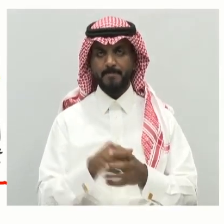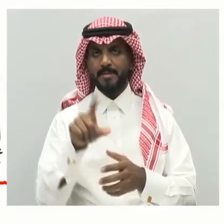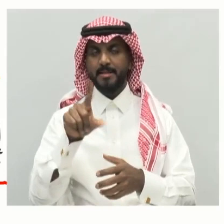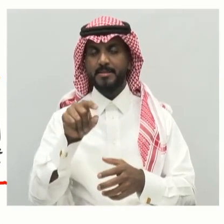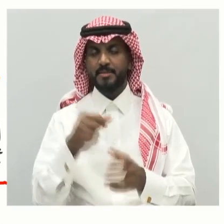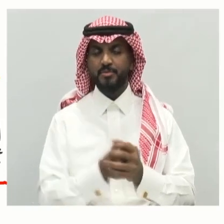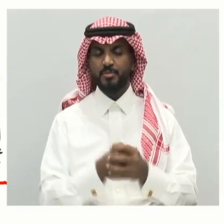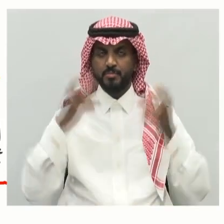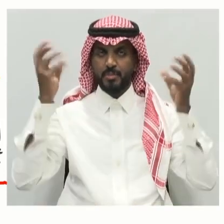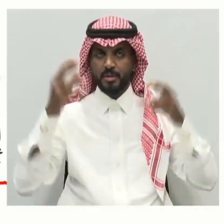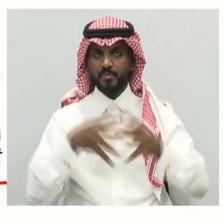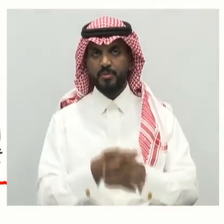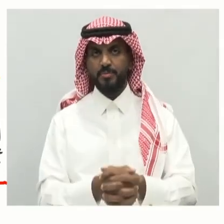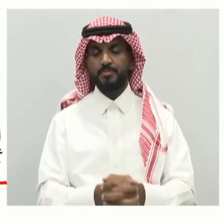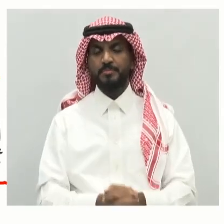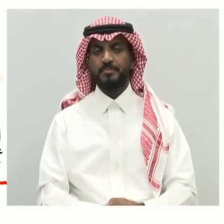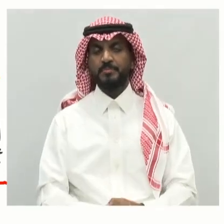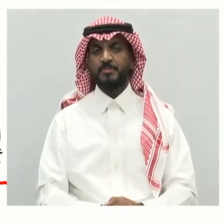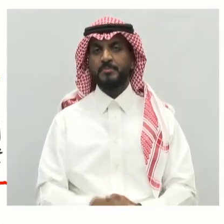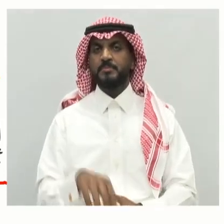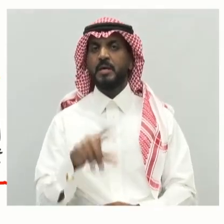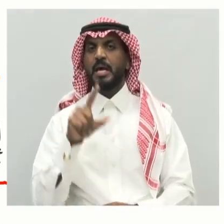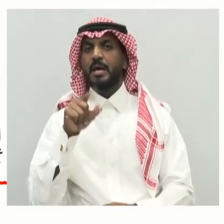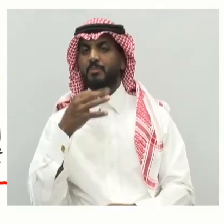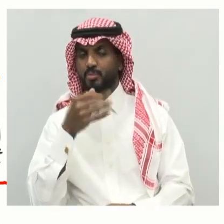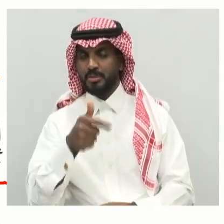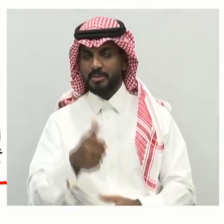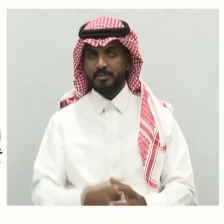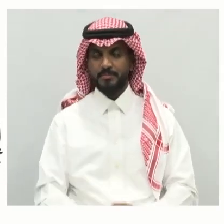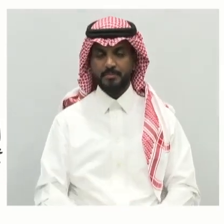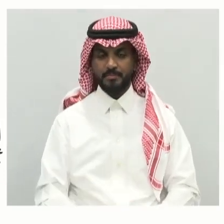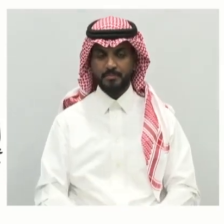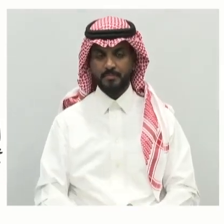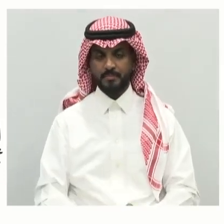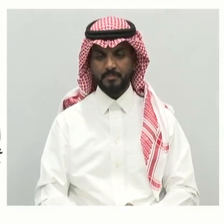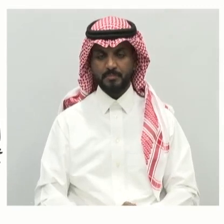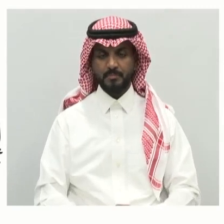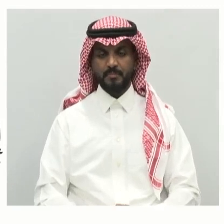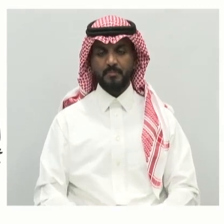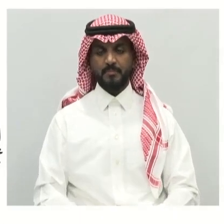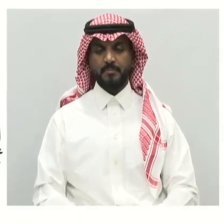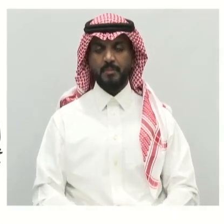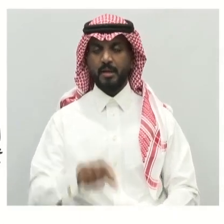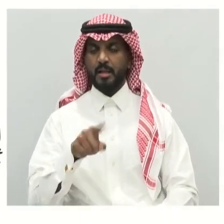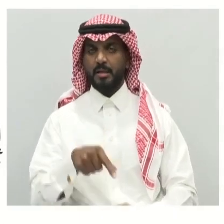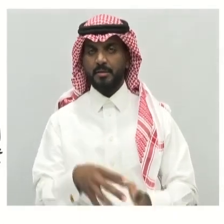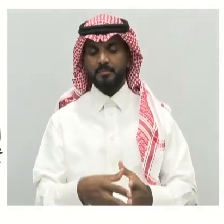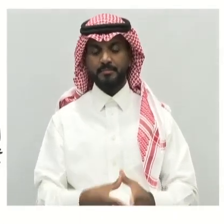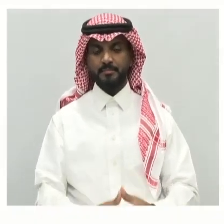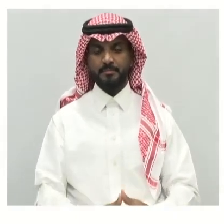احسنتم وبارك الله فيكم قراءه مميزه الان احبابي الطلاب والطالبات